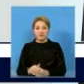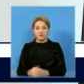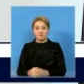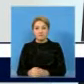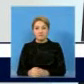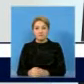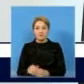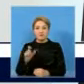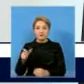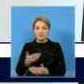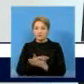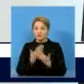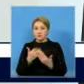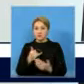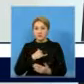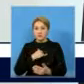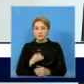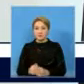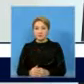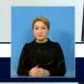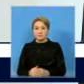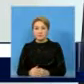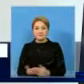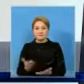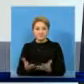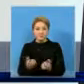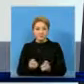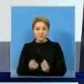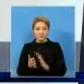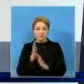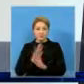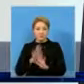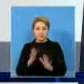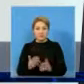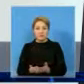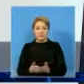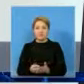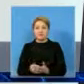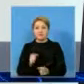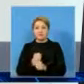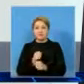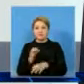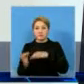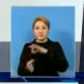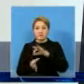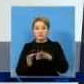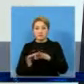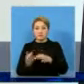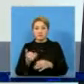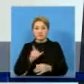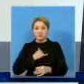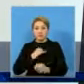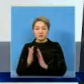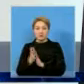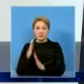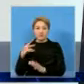там людей нет у нас. Если человек стал, они получают вне очереди. По категории детям-сиротам у нас очередники